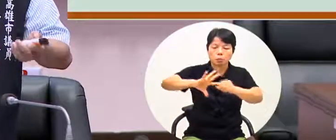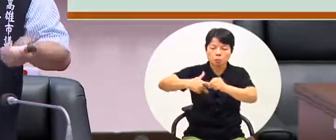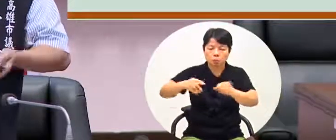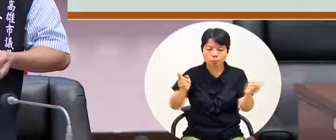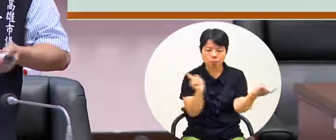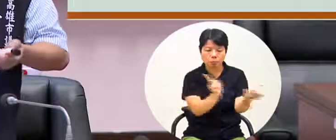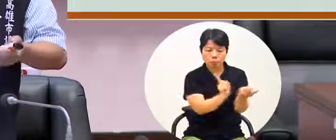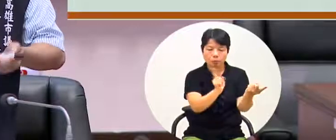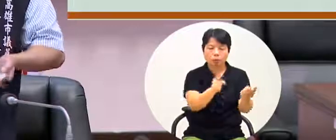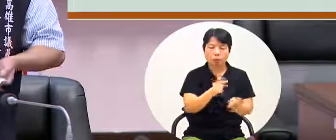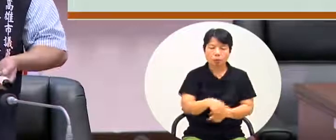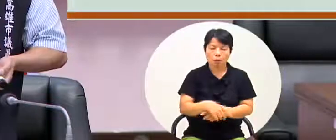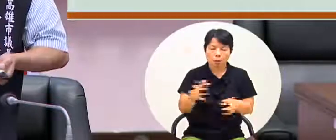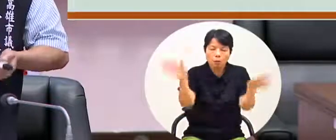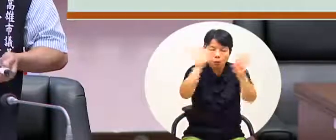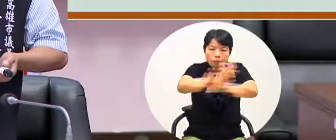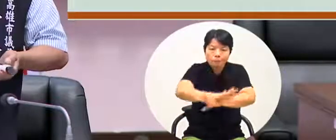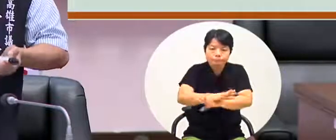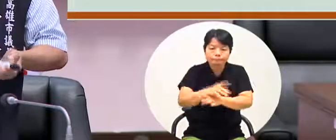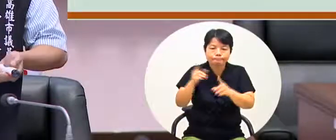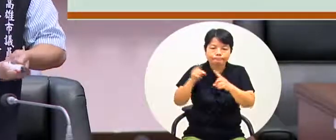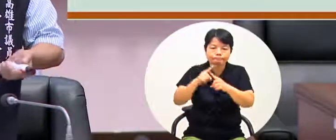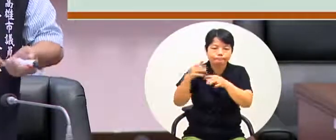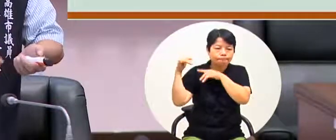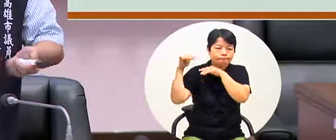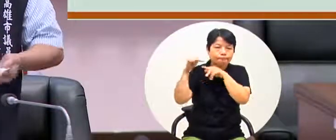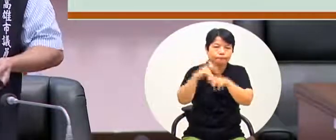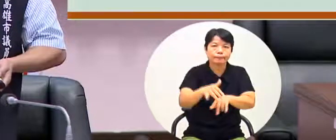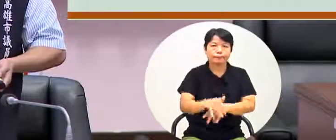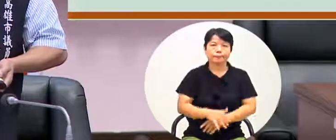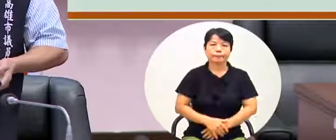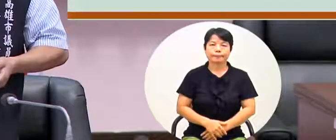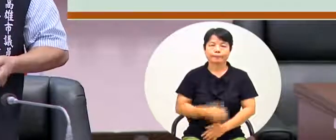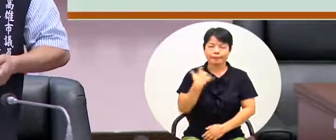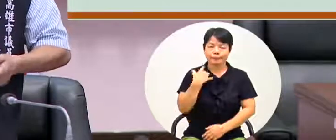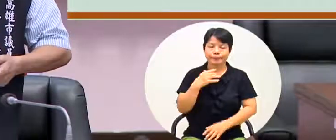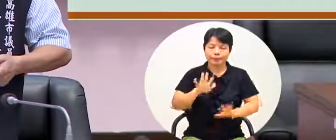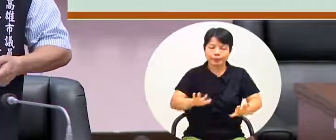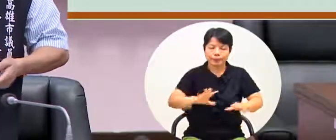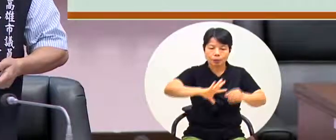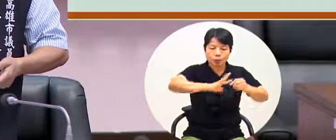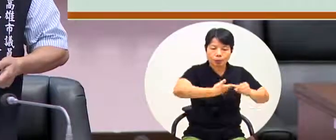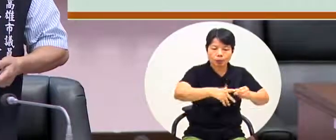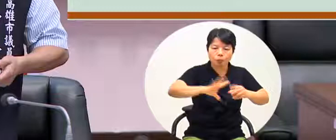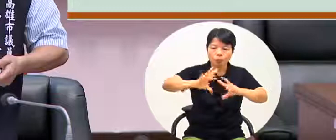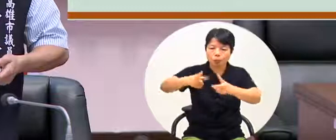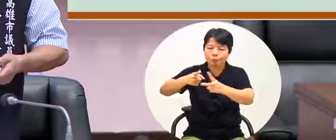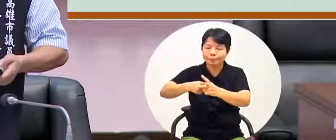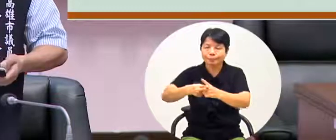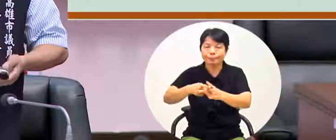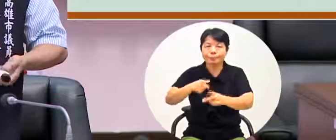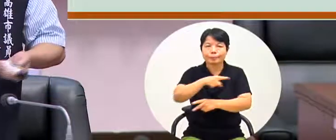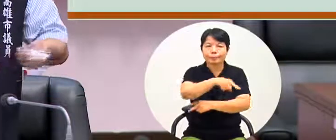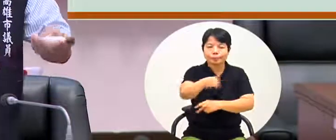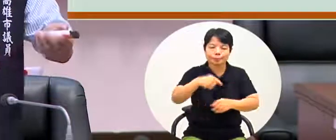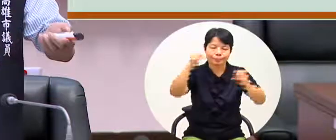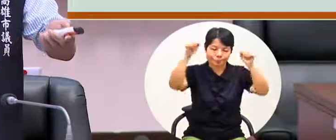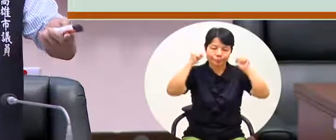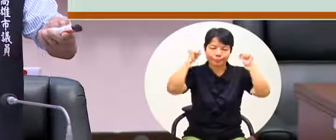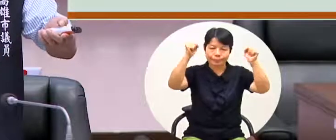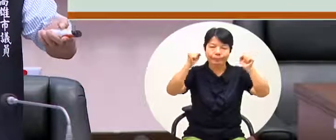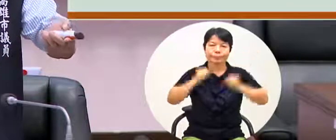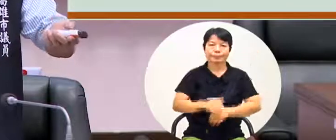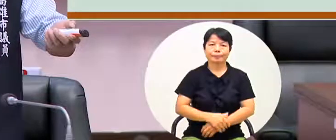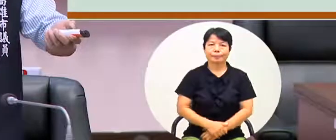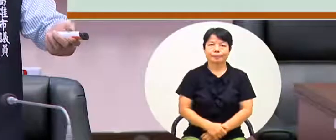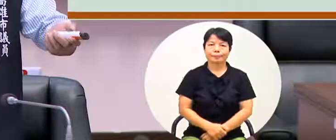吼、哦、暗时真济人拢总会去啊，利用国中国小的这个场地来咧做运动，啊，所以讲吼。哦遮